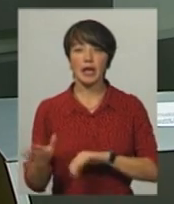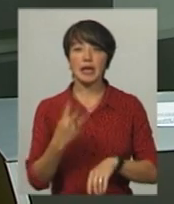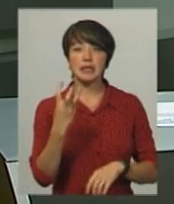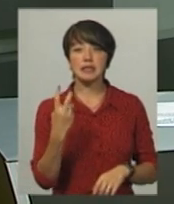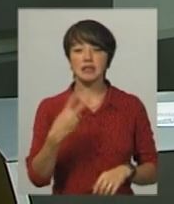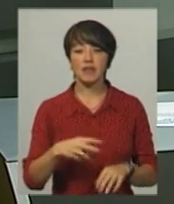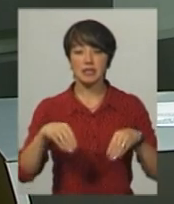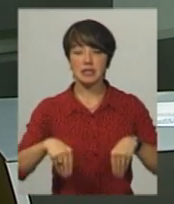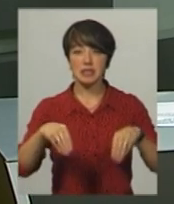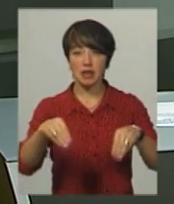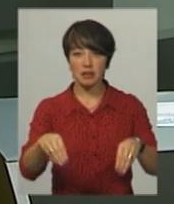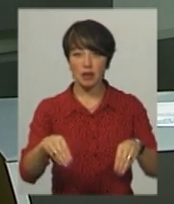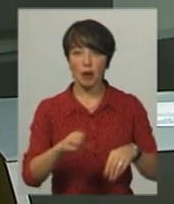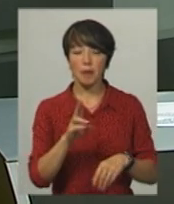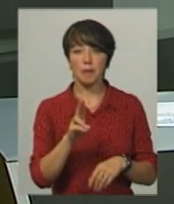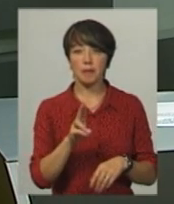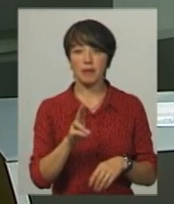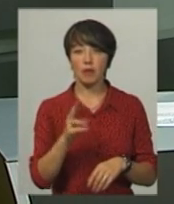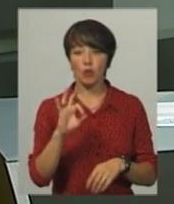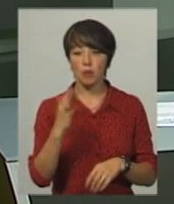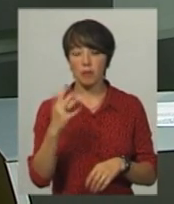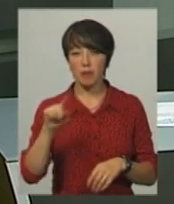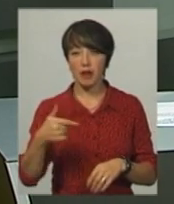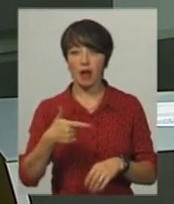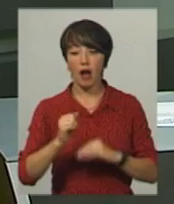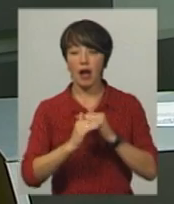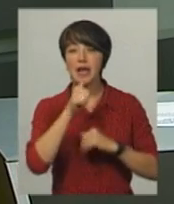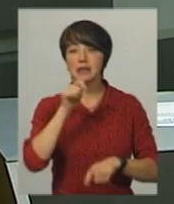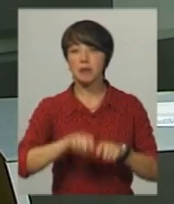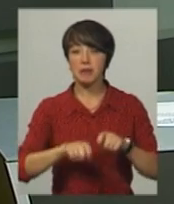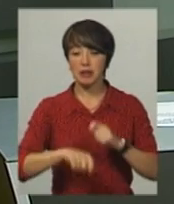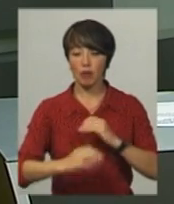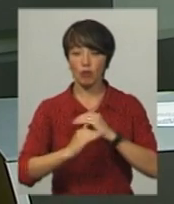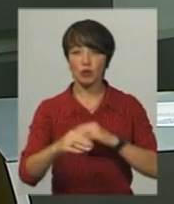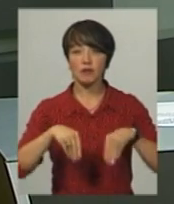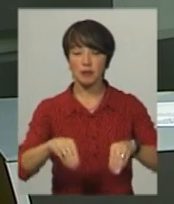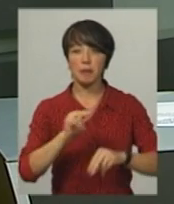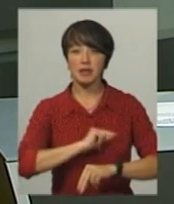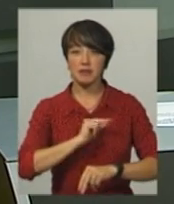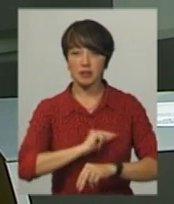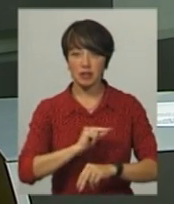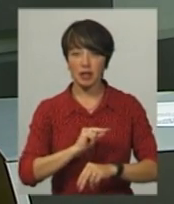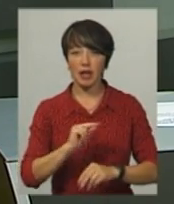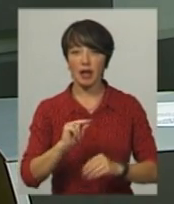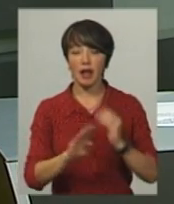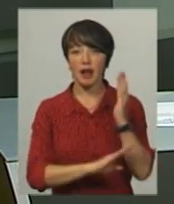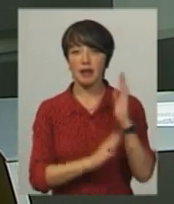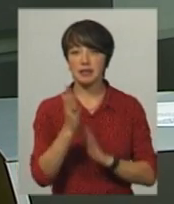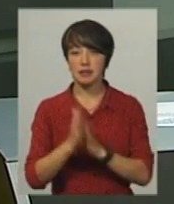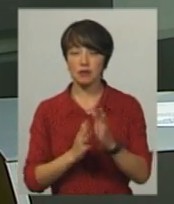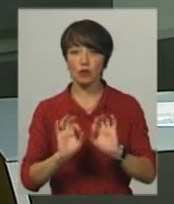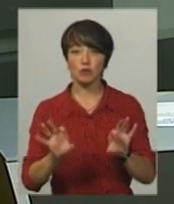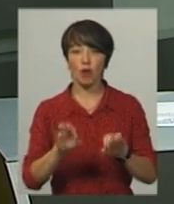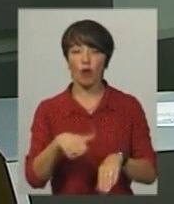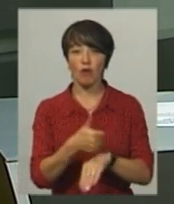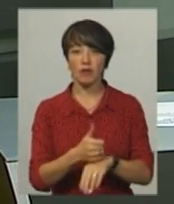320 саджанців павловні на 0,5 гектарах експериментальної плантації висадили працівники Сковородецького лісництва. Про це